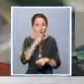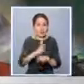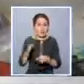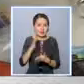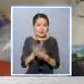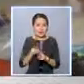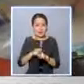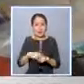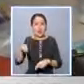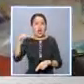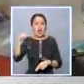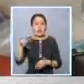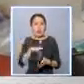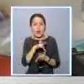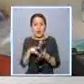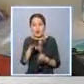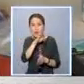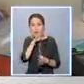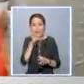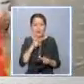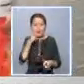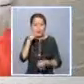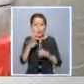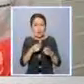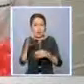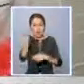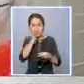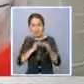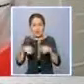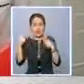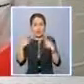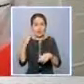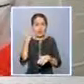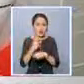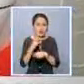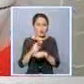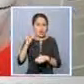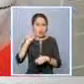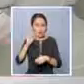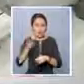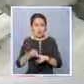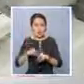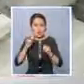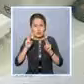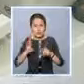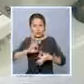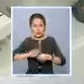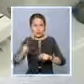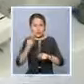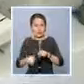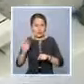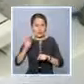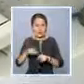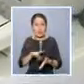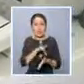да бар. Сондықтан ақтөбелік ата-аналар бұл препараттарға шек қоюды ұсынған. Енді бұл дәрілер қажет жағдайда ғана арнайы нұсқаумен